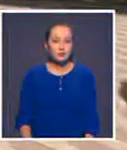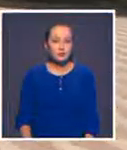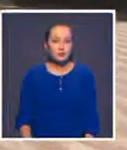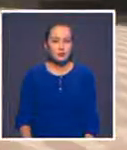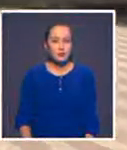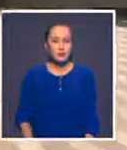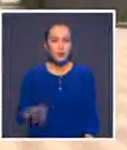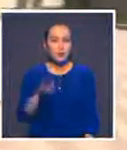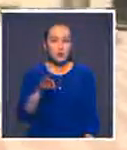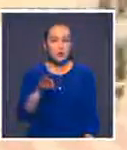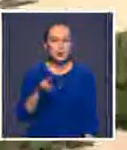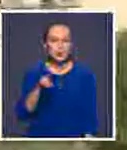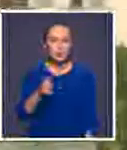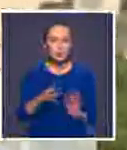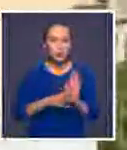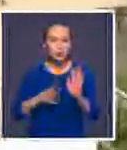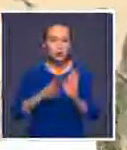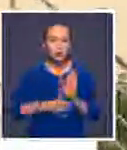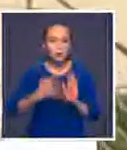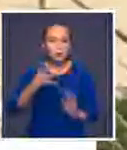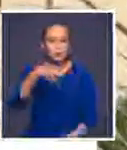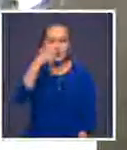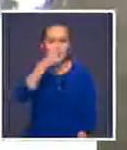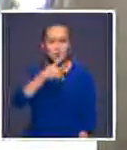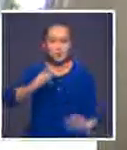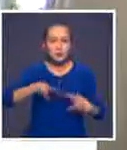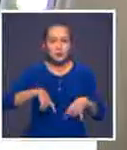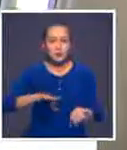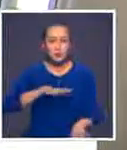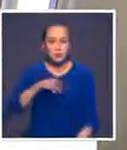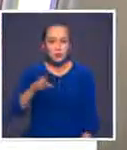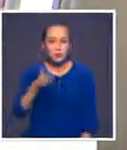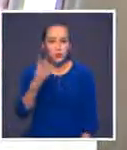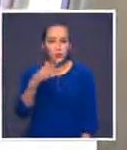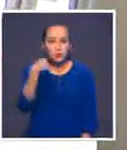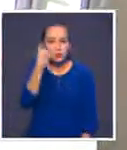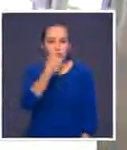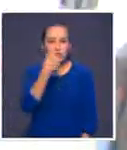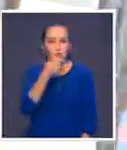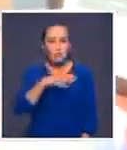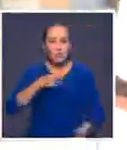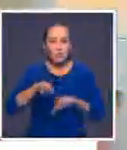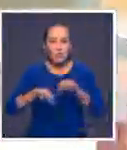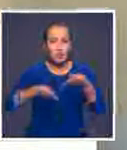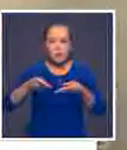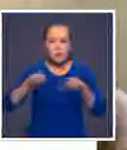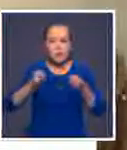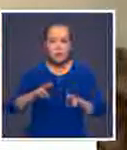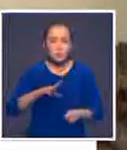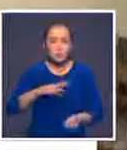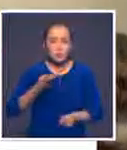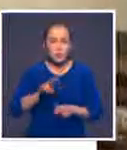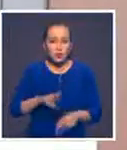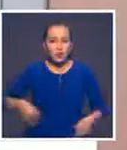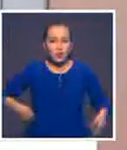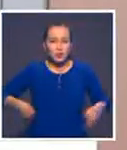Мөлдір Жұмаділова 1995 жылы дүниеге келген, 2004 жылы қос жанарына ота жасатқан, ал бір жылдан соң қос бүйрегі сыр берген. Содан бері